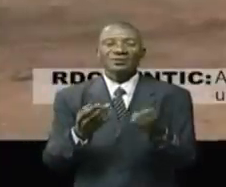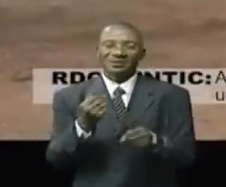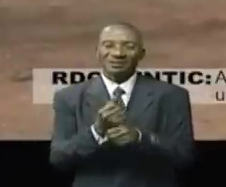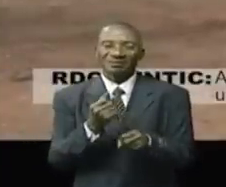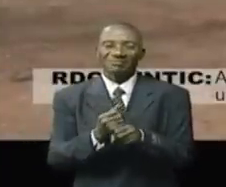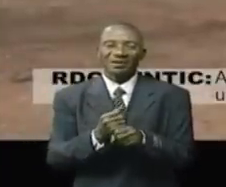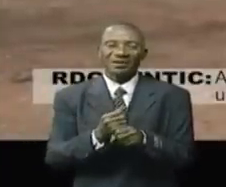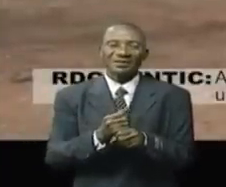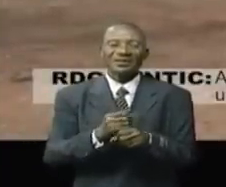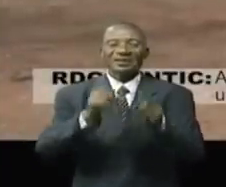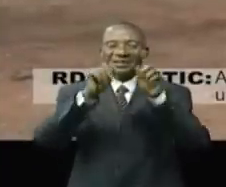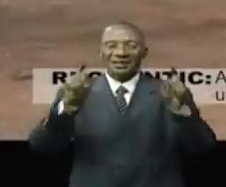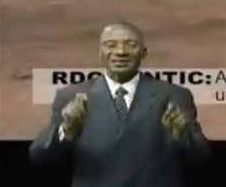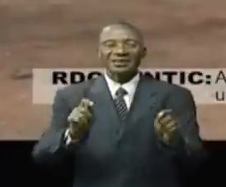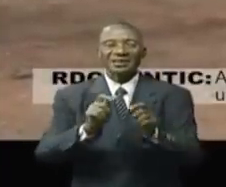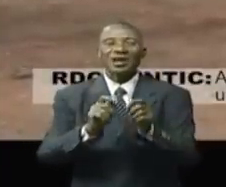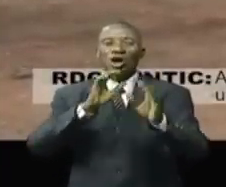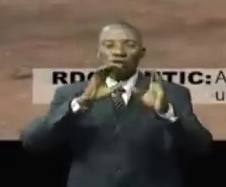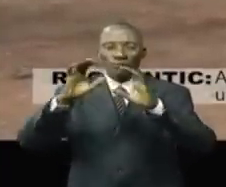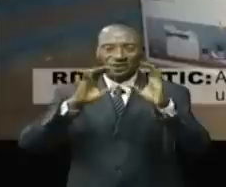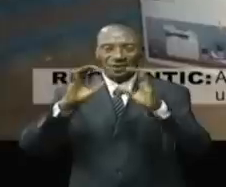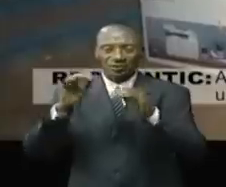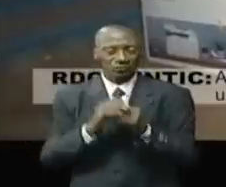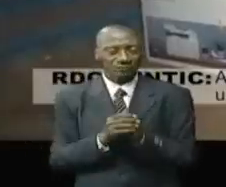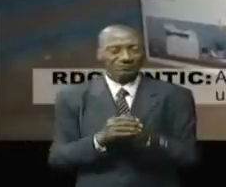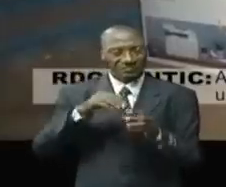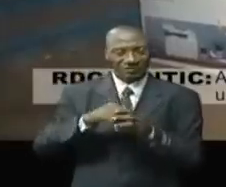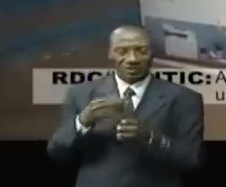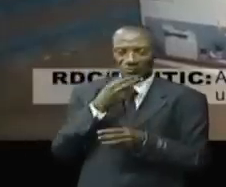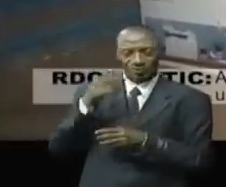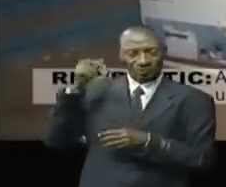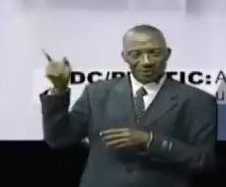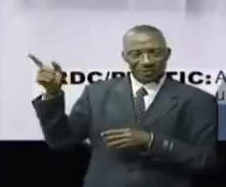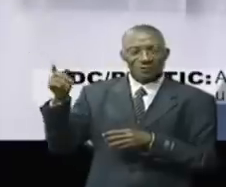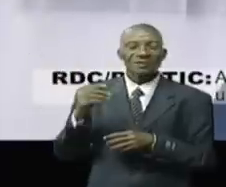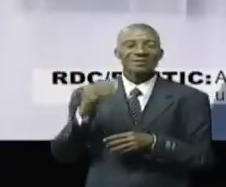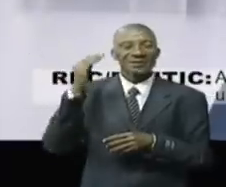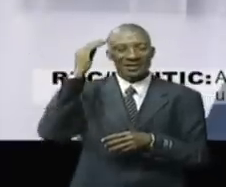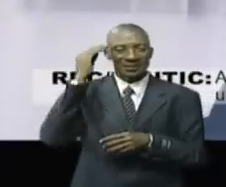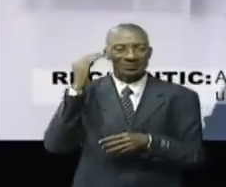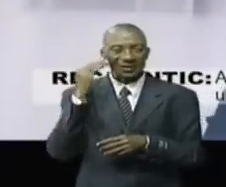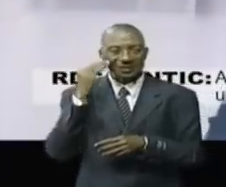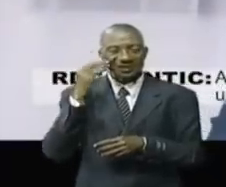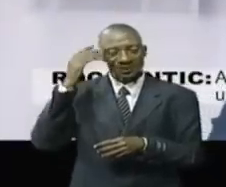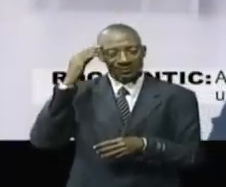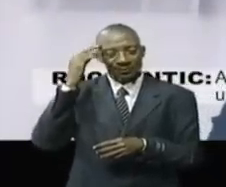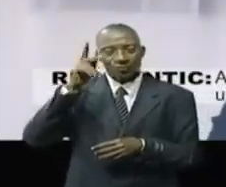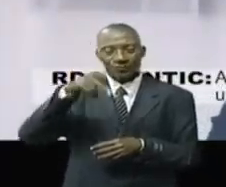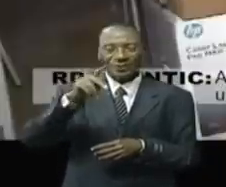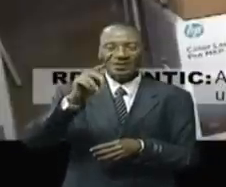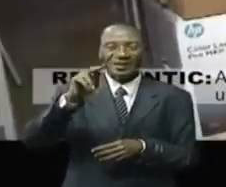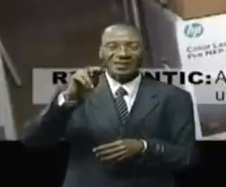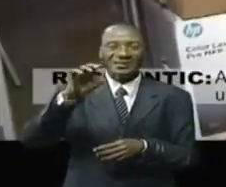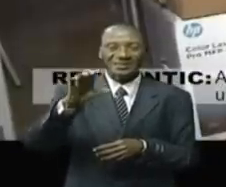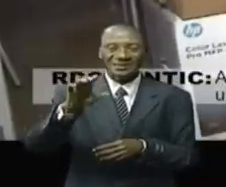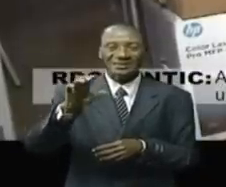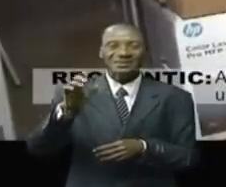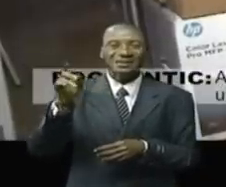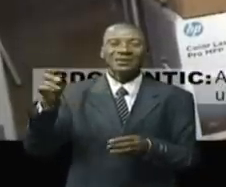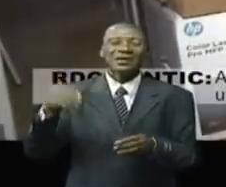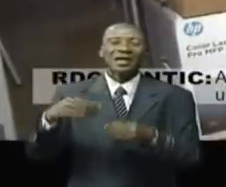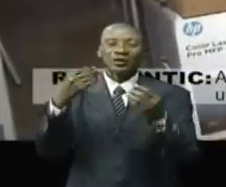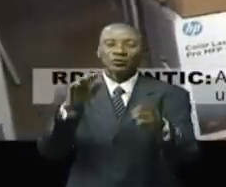prix. Mettant à profit son séjour en Mbujimayi, le ministre de Petentic a procédé à la remise des équipements